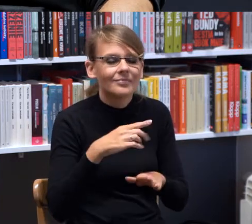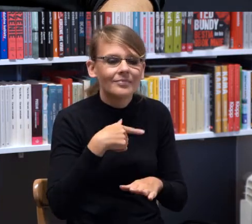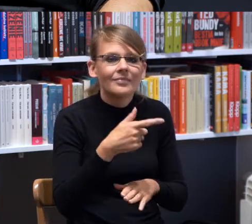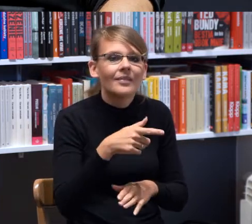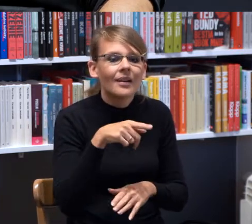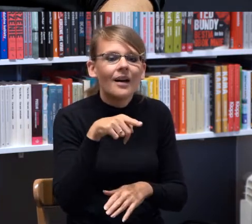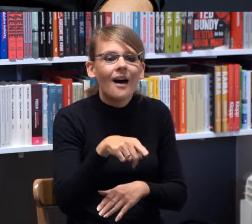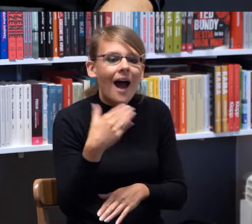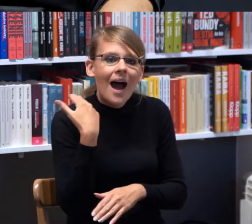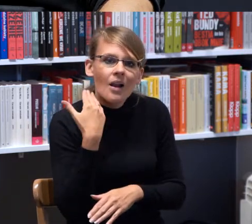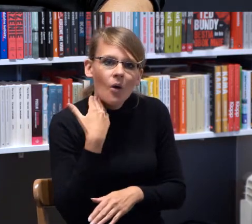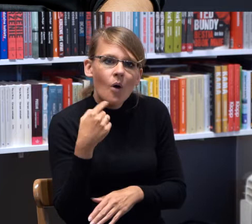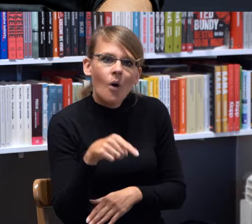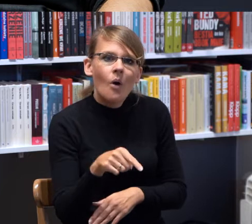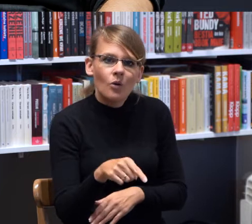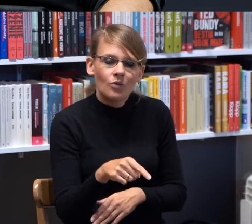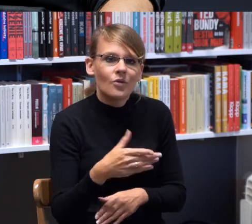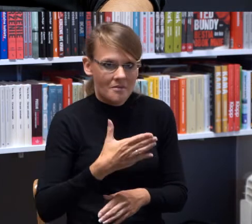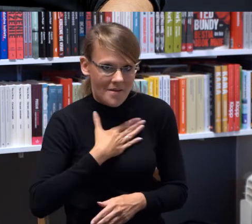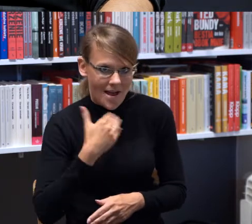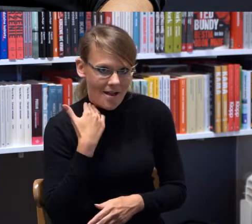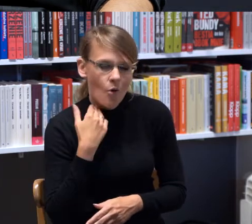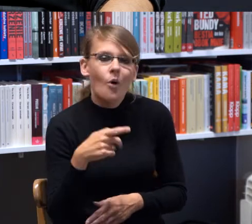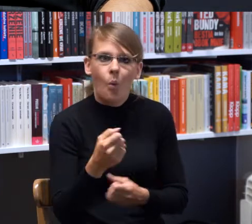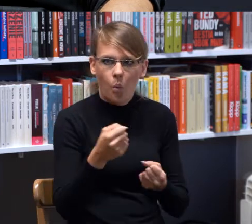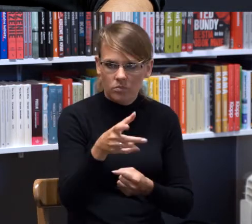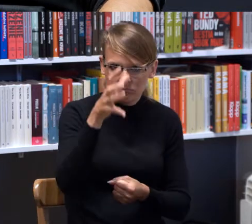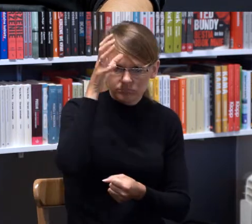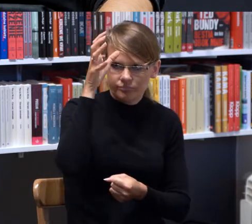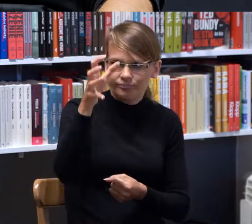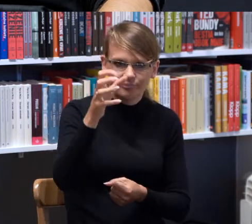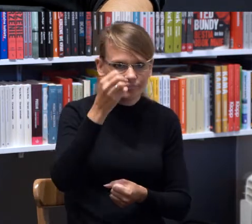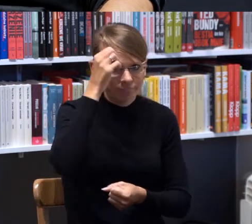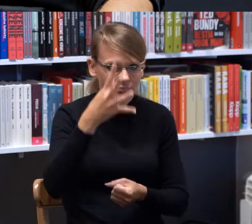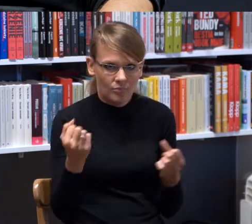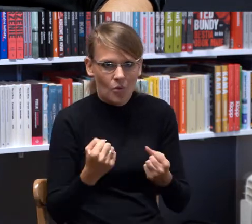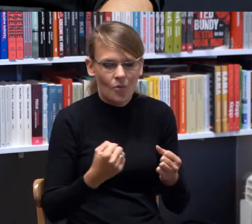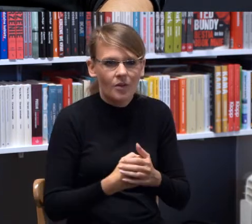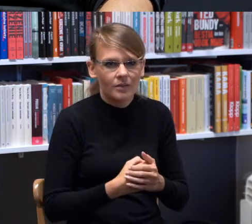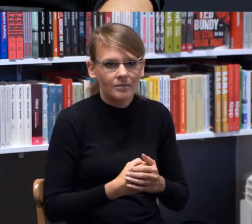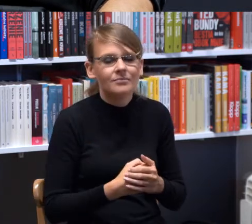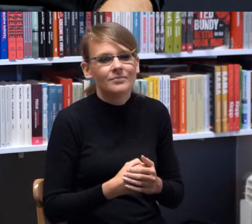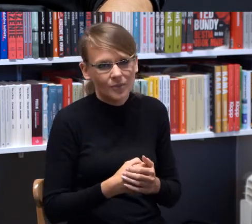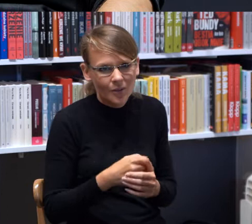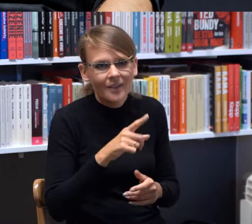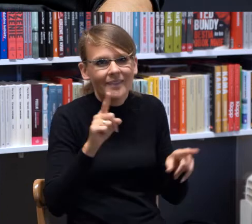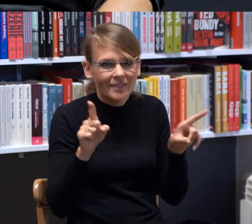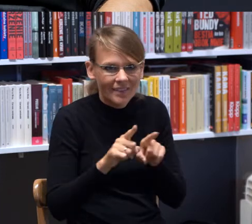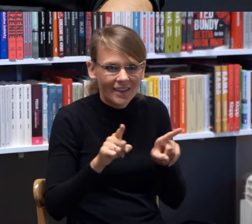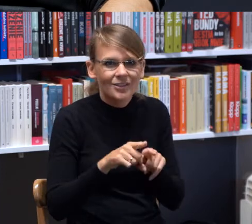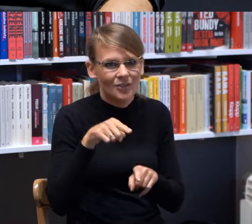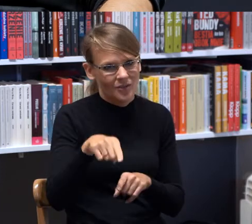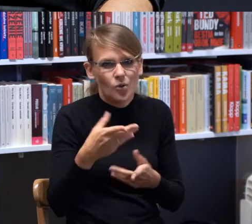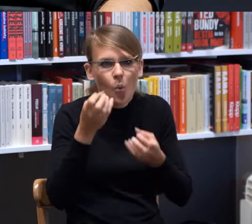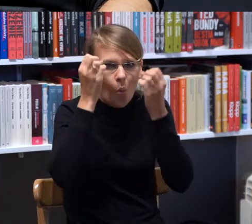takiego uczynienia z alkoholu atrybutu geniuszu. I to ewidentnie jest coś, i to faktycznie jest kolejny kod